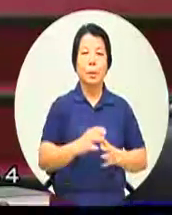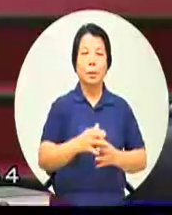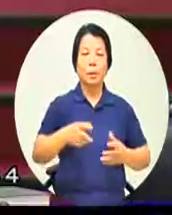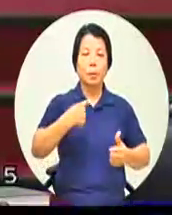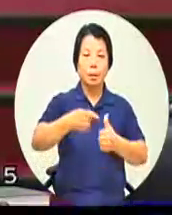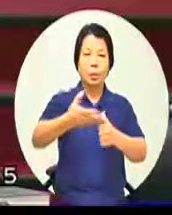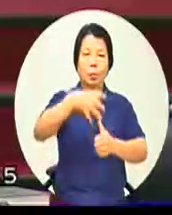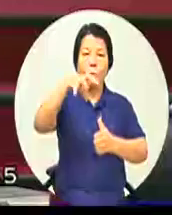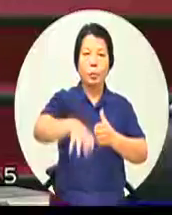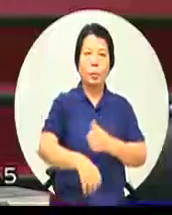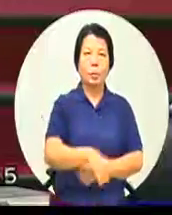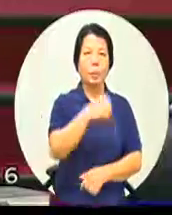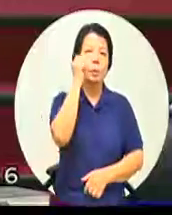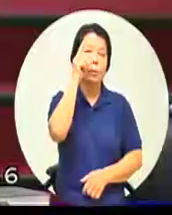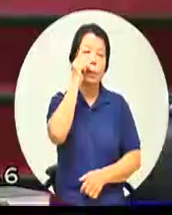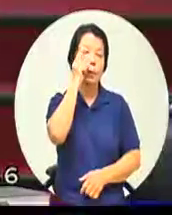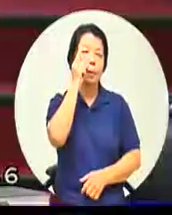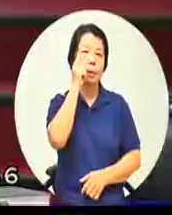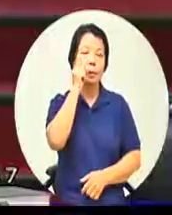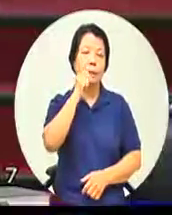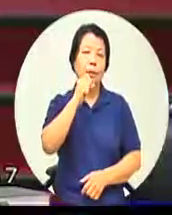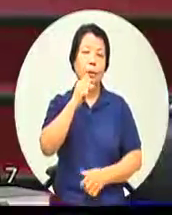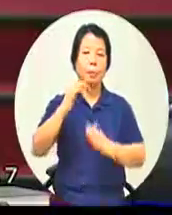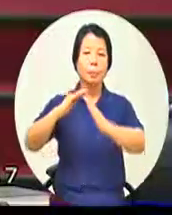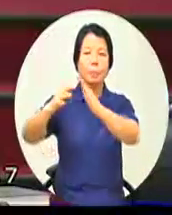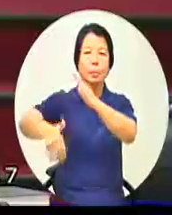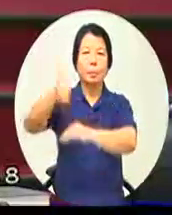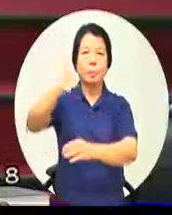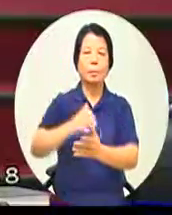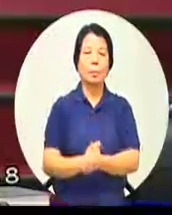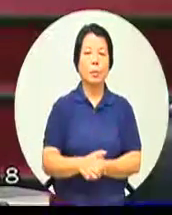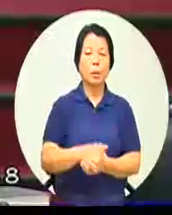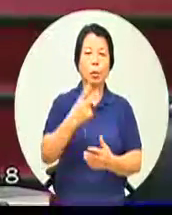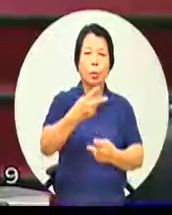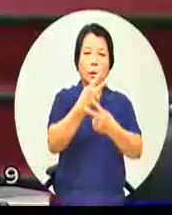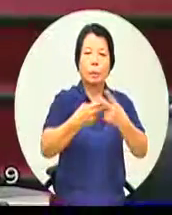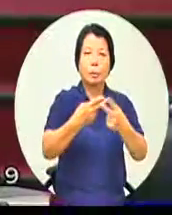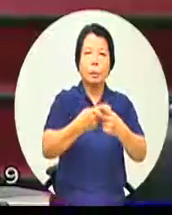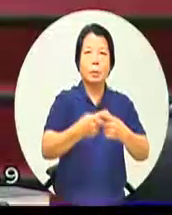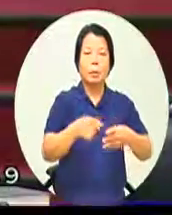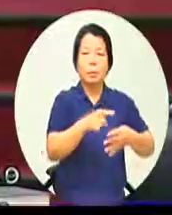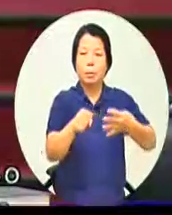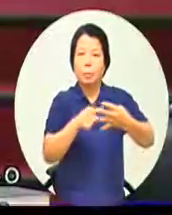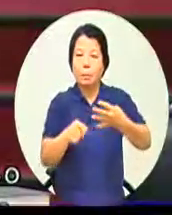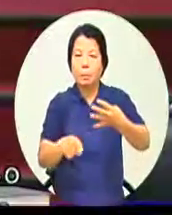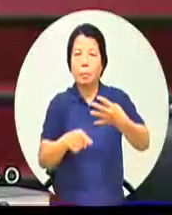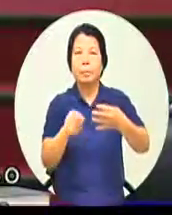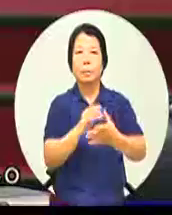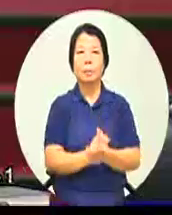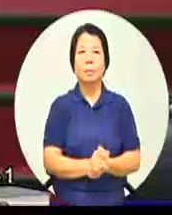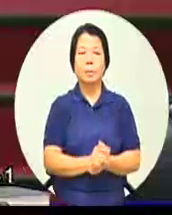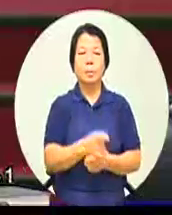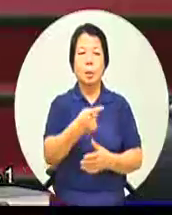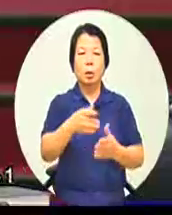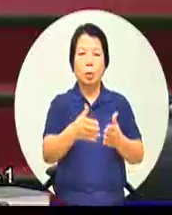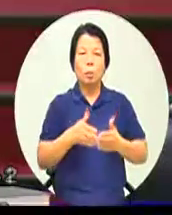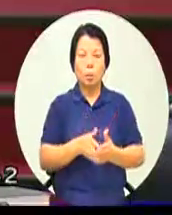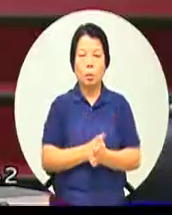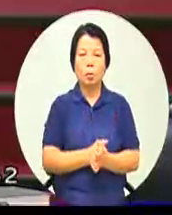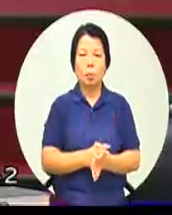市长，我无来问市长，无问部长，讲有关即个课纲监管征调，拢用迄个铜